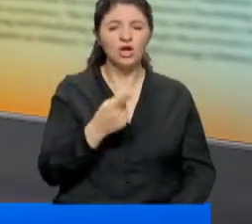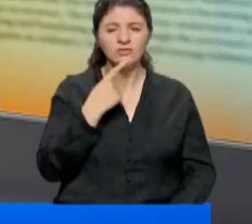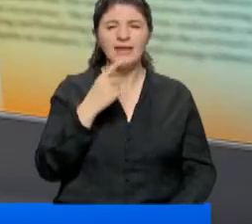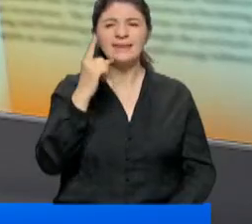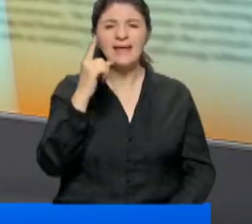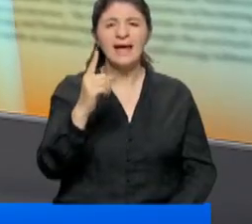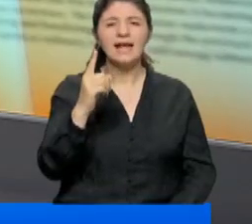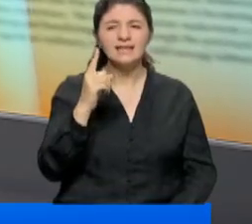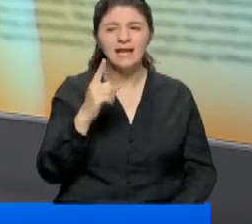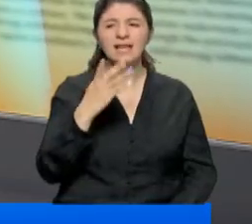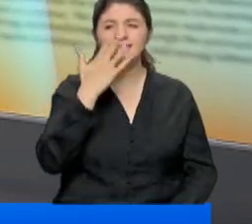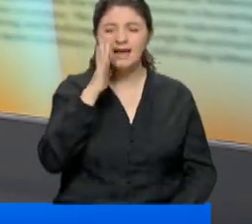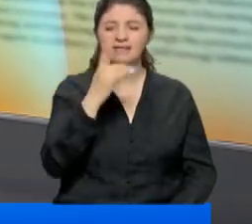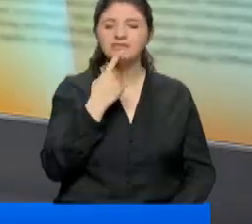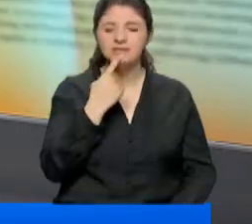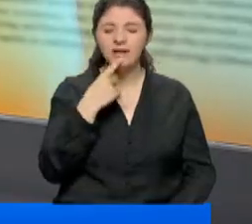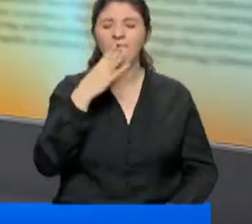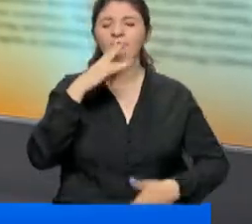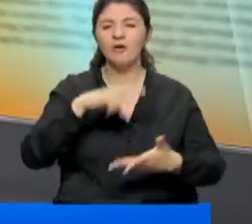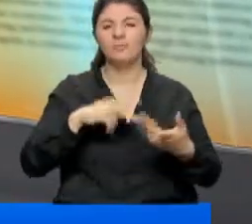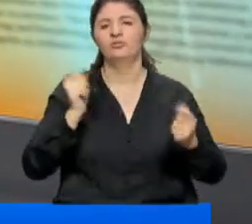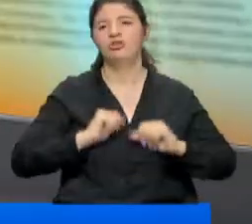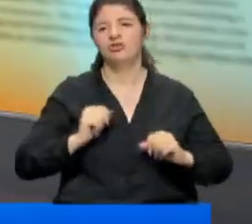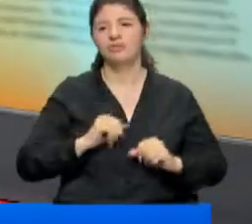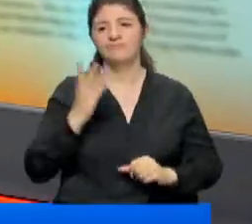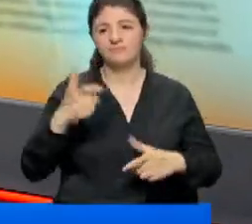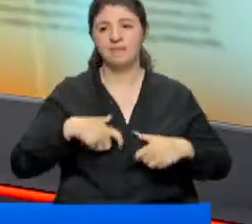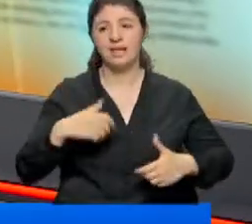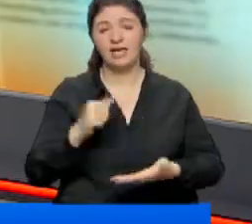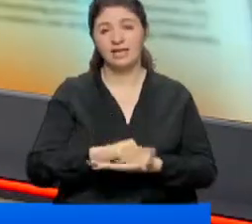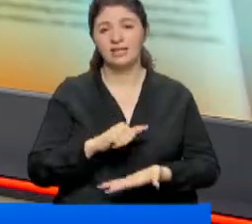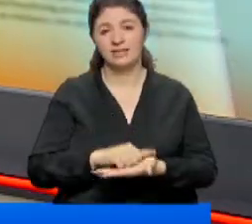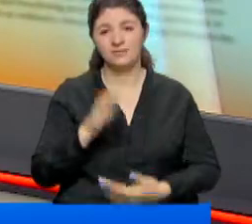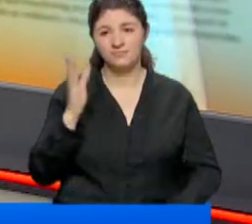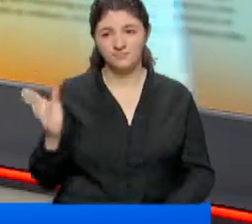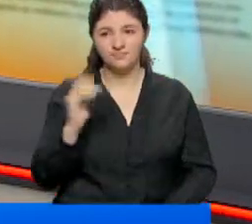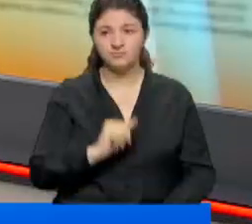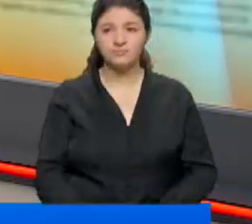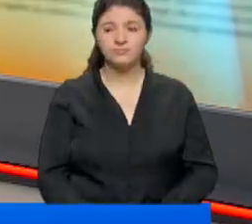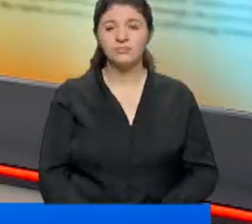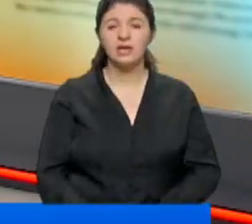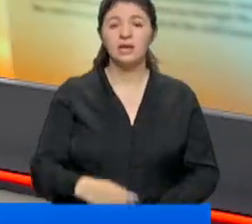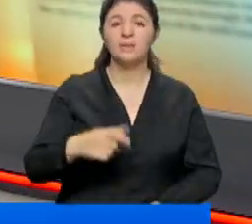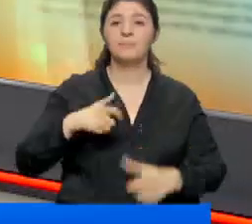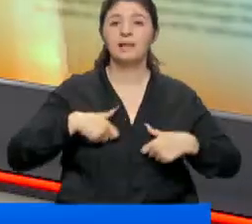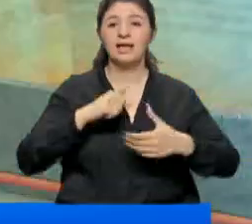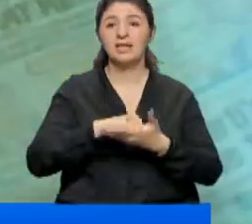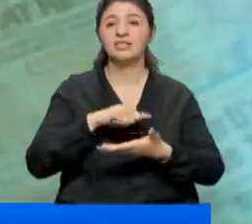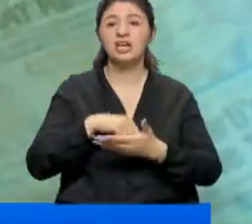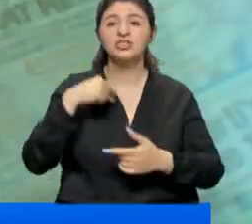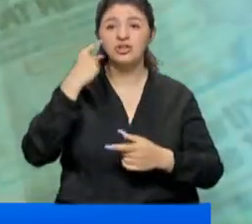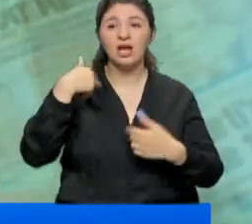tane tane Yalın bir dille Okumaya çalışacağım Milli Gazete bu Milli Gazete